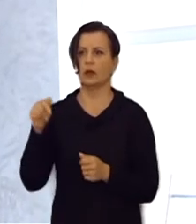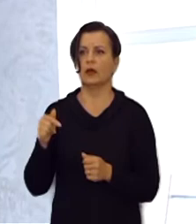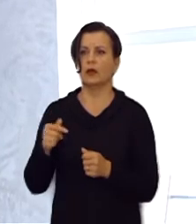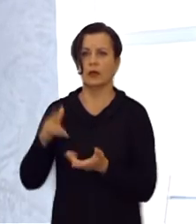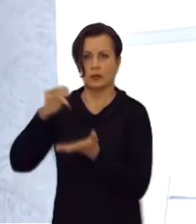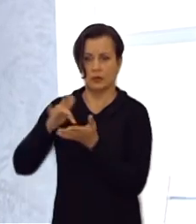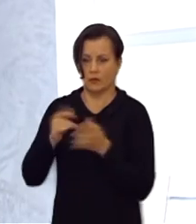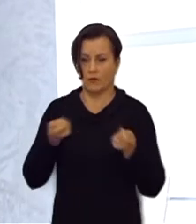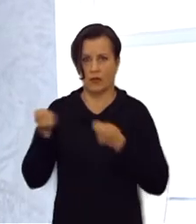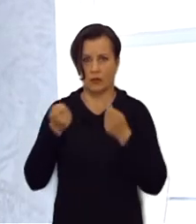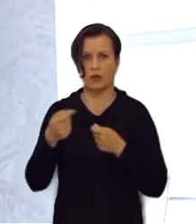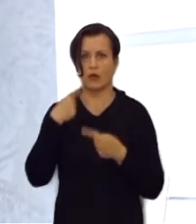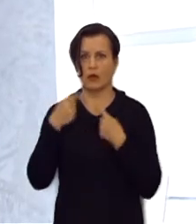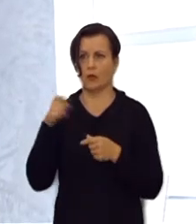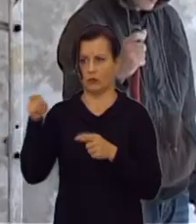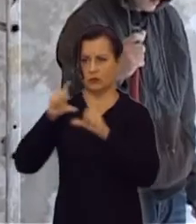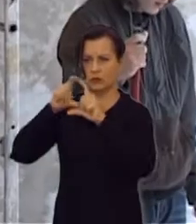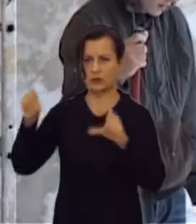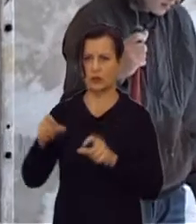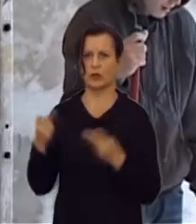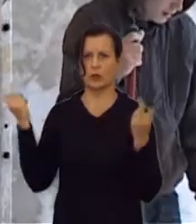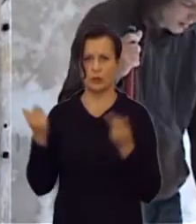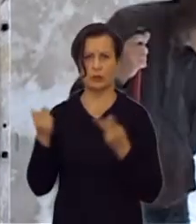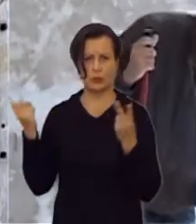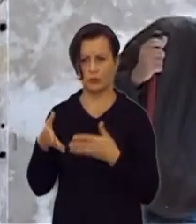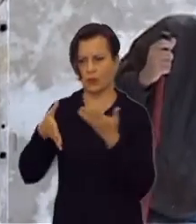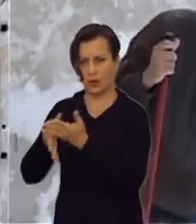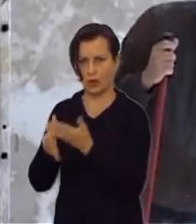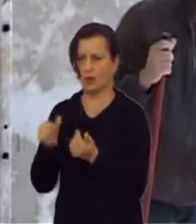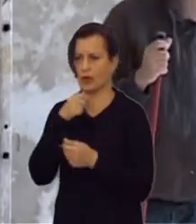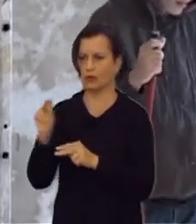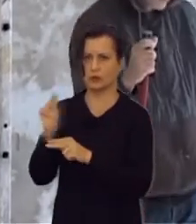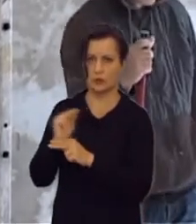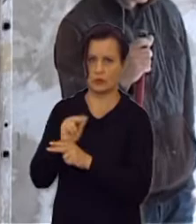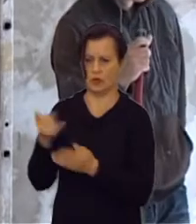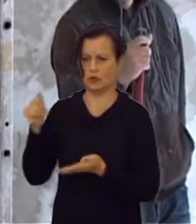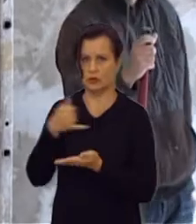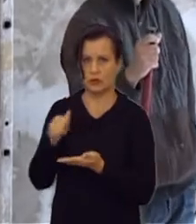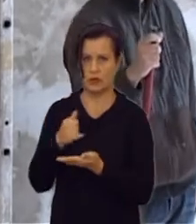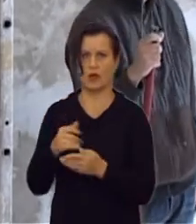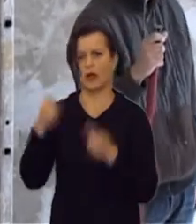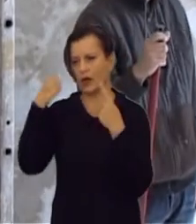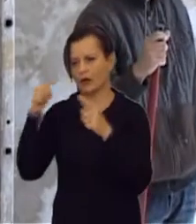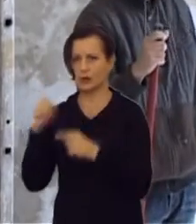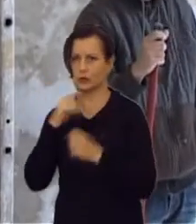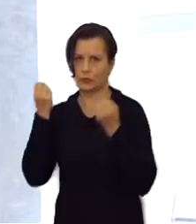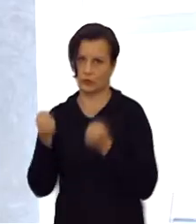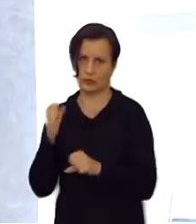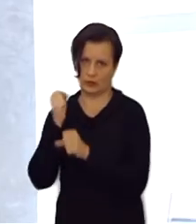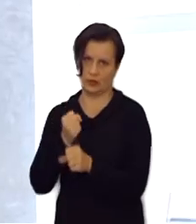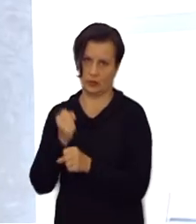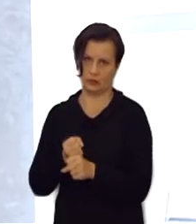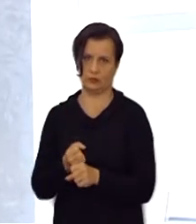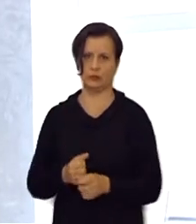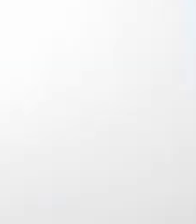šeimai centro vadovė sakė, kad jų įstaigoje dažnai reikalinga labai įvairi pagalba – suremontuoti, suvirinti ar atlikti